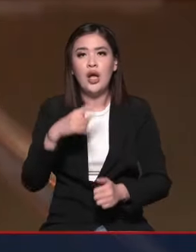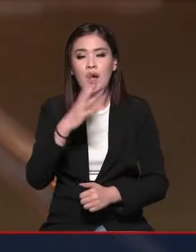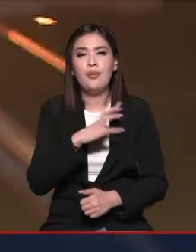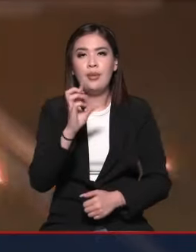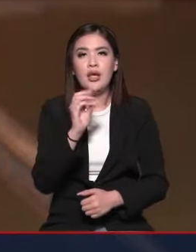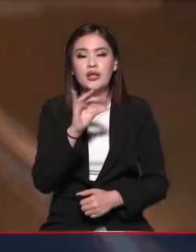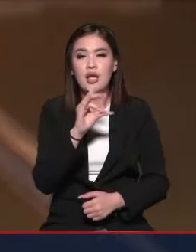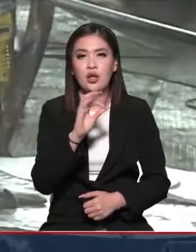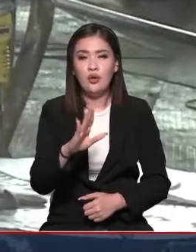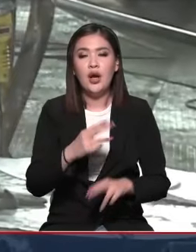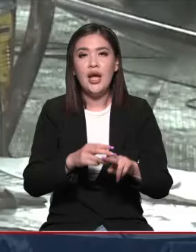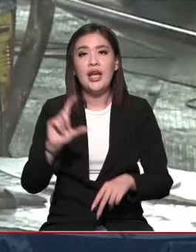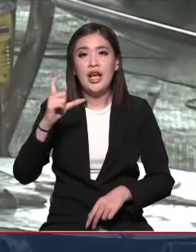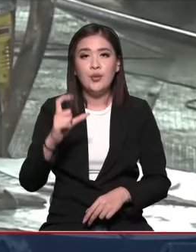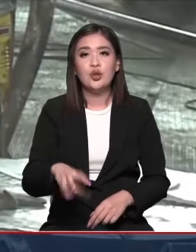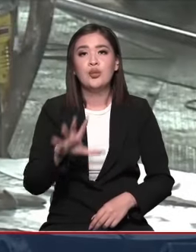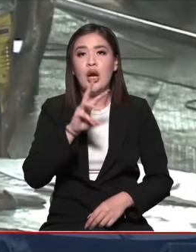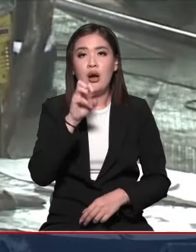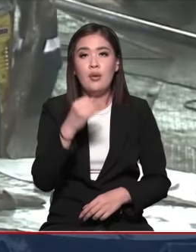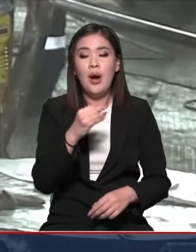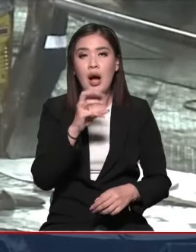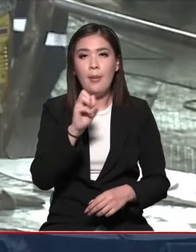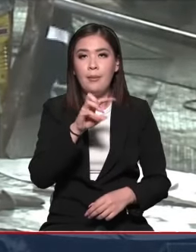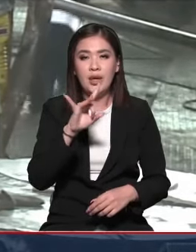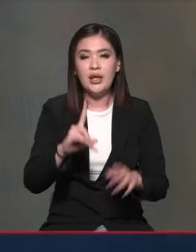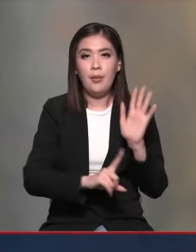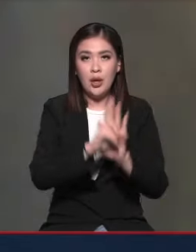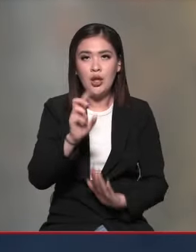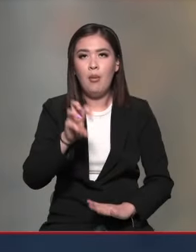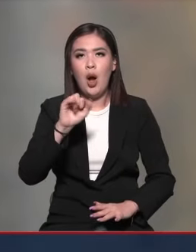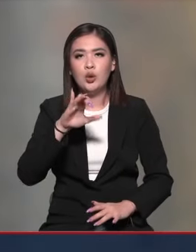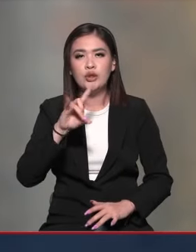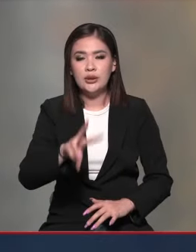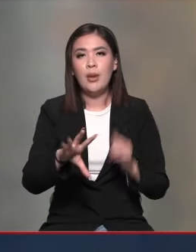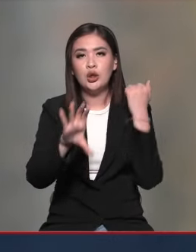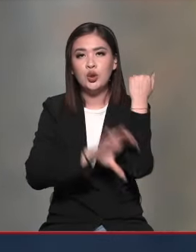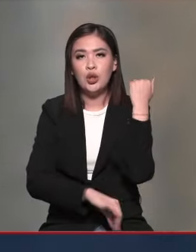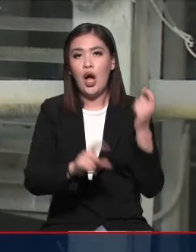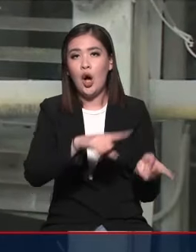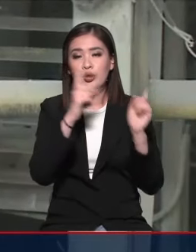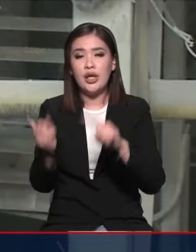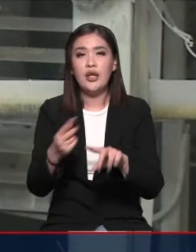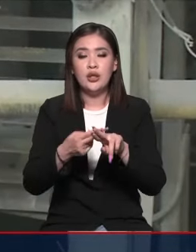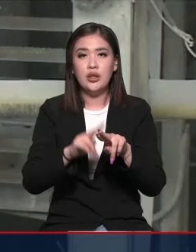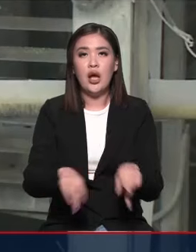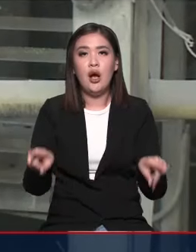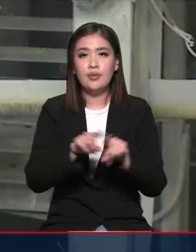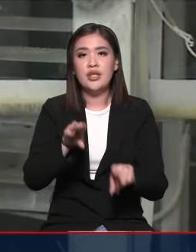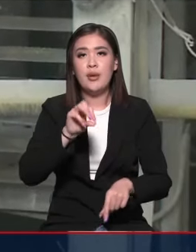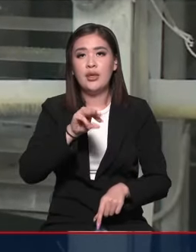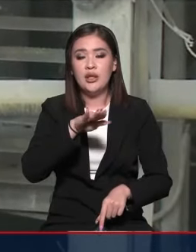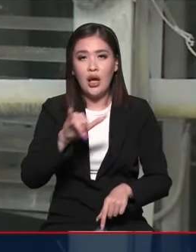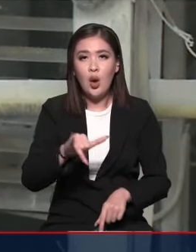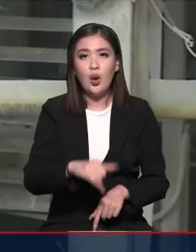Бектенов. Мысалы, Екібастұзда мамырда басталуы тиіс жұмыс маусымның соңына ауысқан. Таразда да тура сондай жағдай. Теміртауда екінші